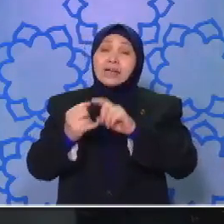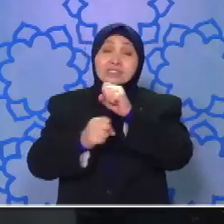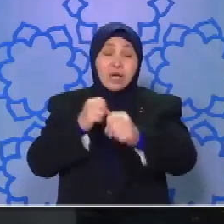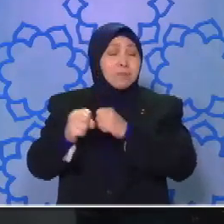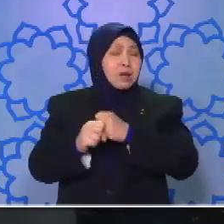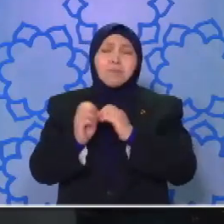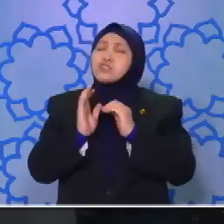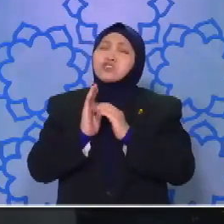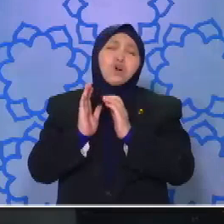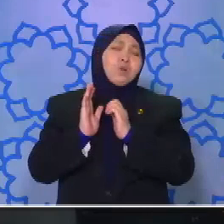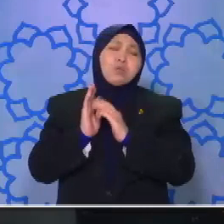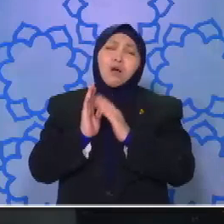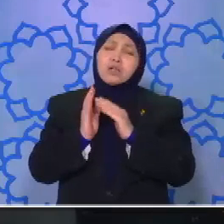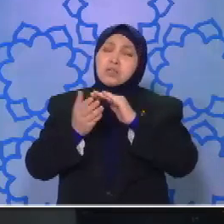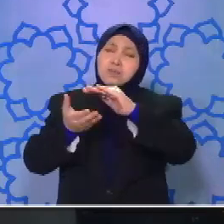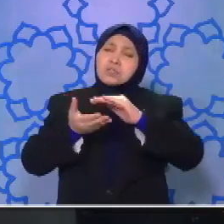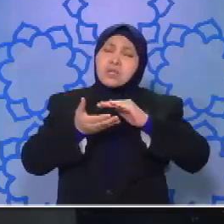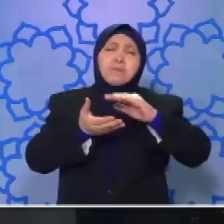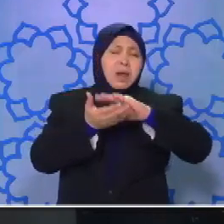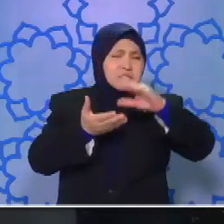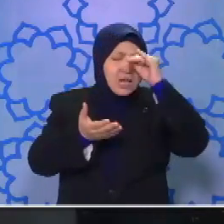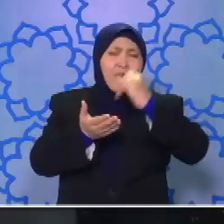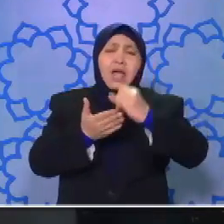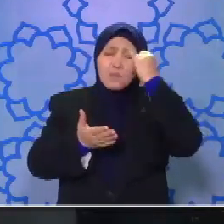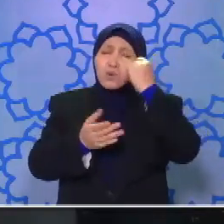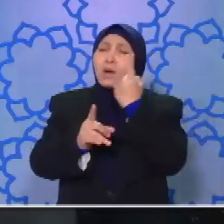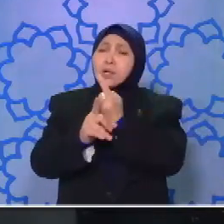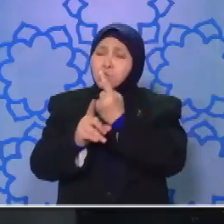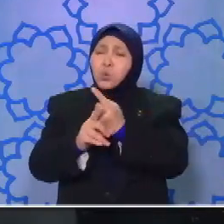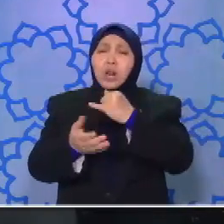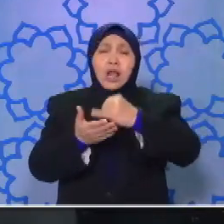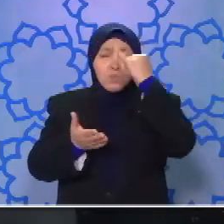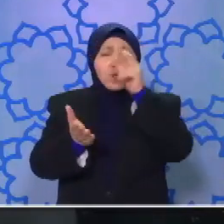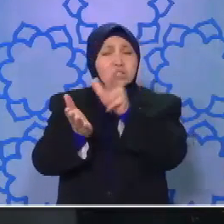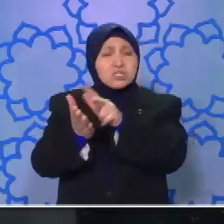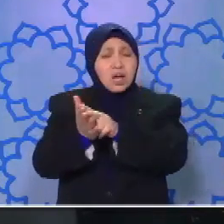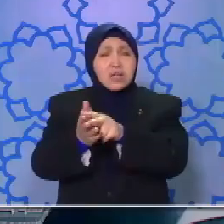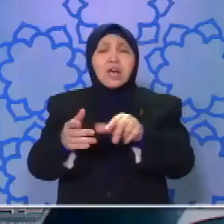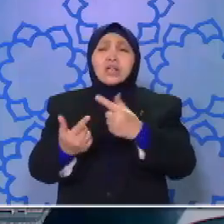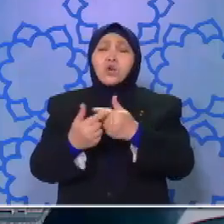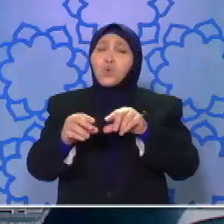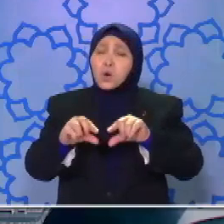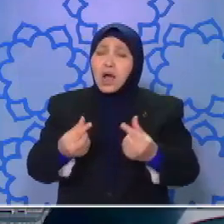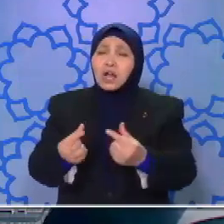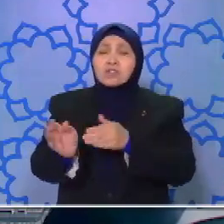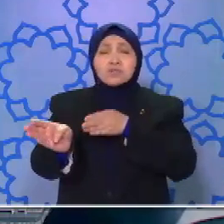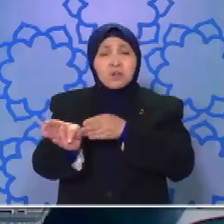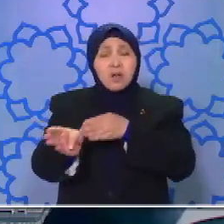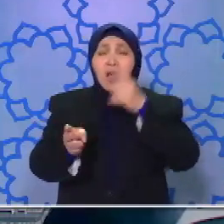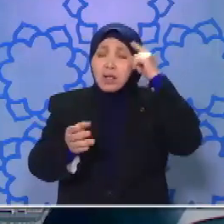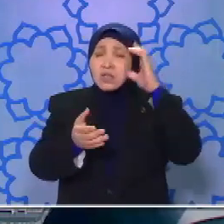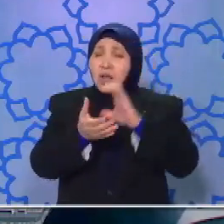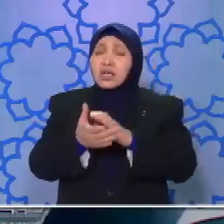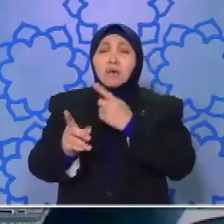Pentinglah ulama-ulama kita berpesan kepada kita, belajarlah ilmu yang betul, ilmu yang sahih daripada Quran, as-Sunnah, akidah yang betul, akidah yang